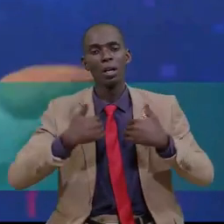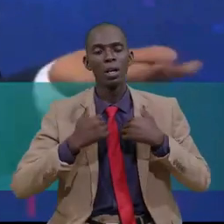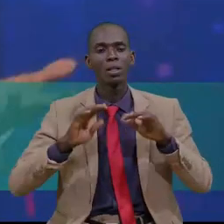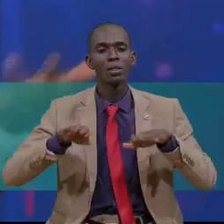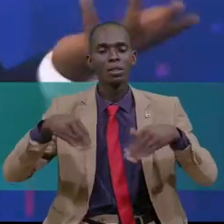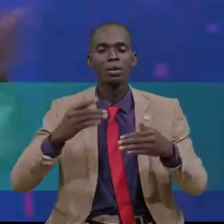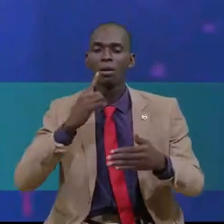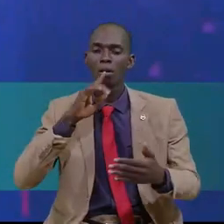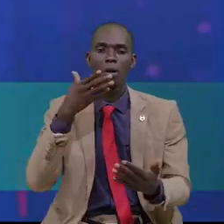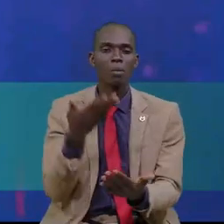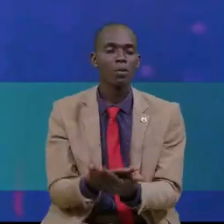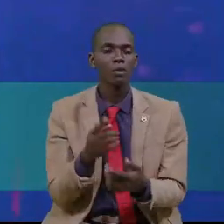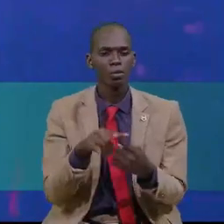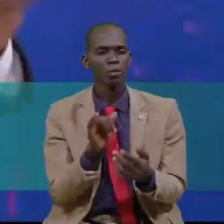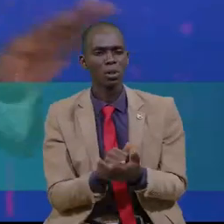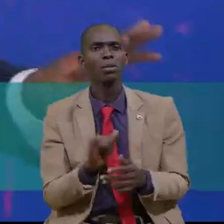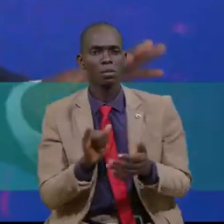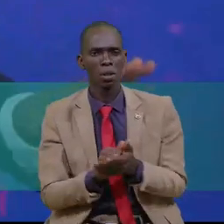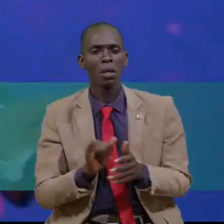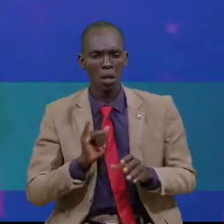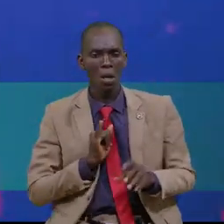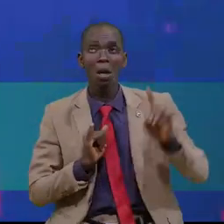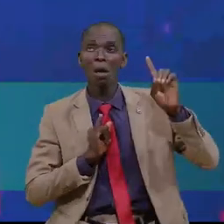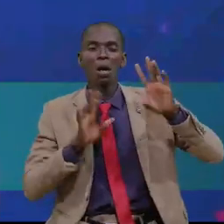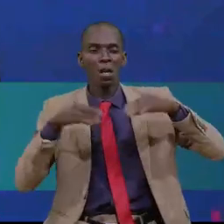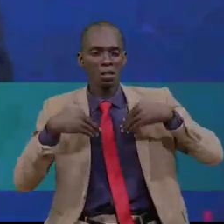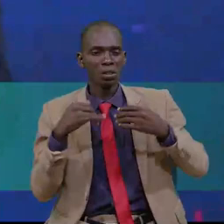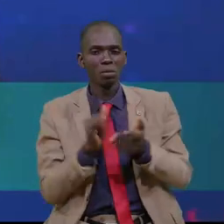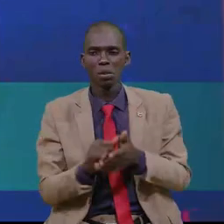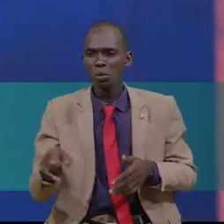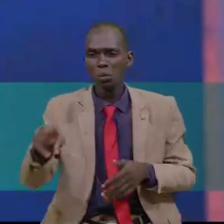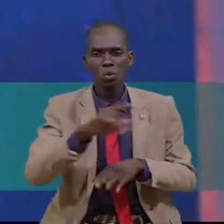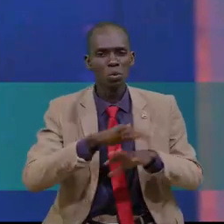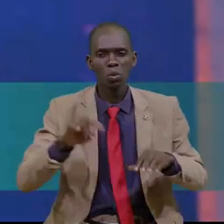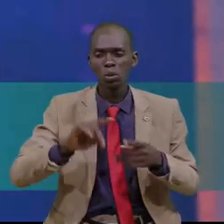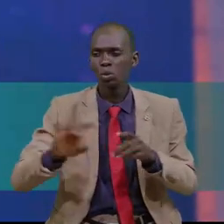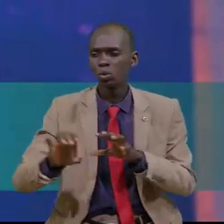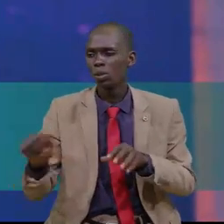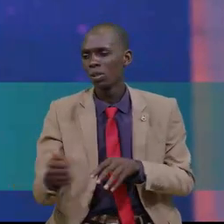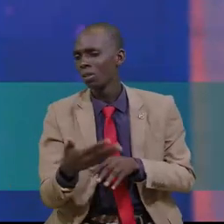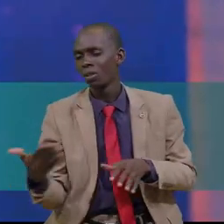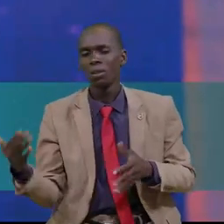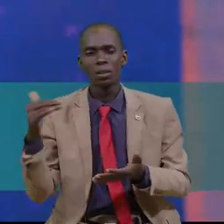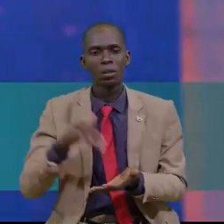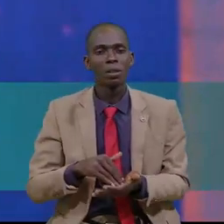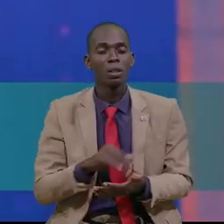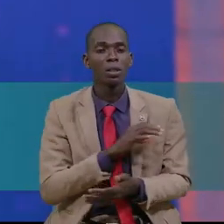a donné l'attestation que j'accepte cela. Tu n'as plus rien d'autre à faire.